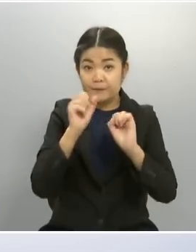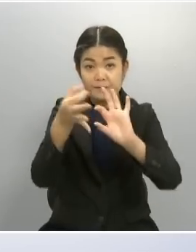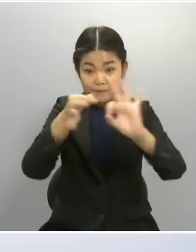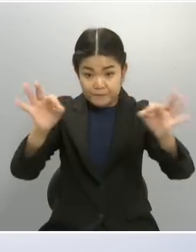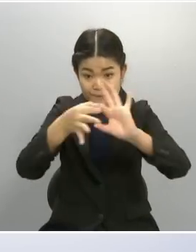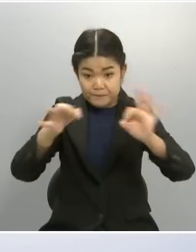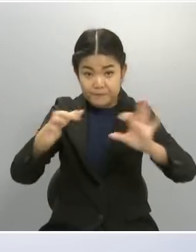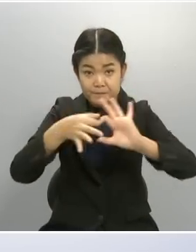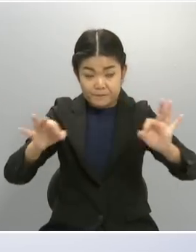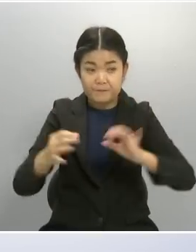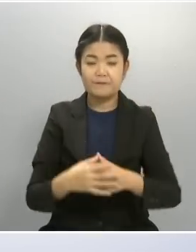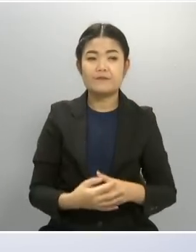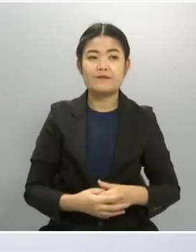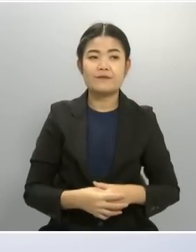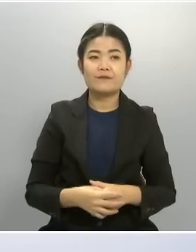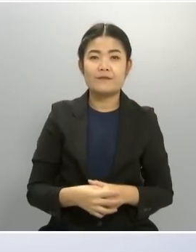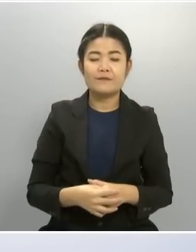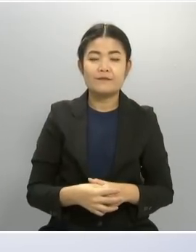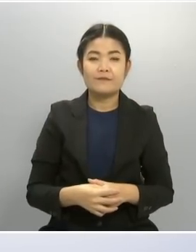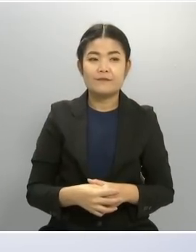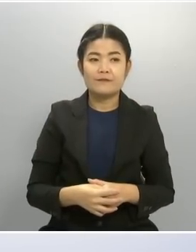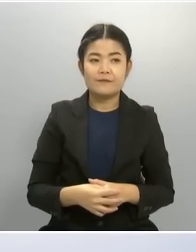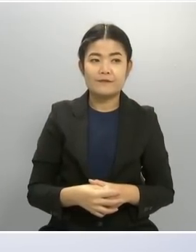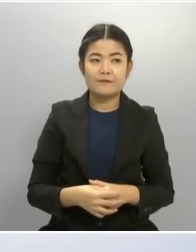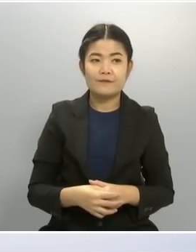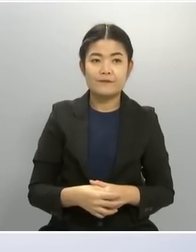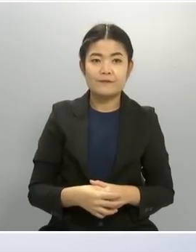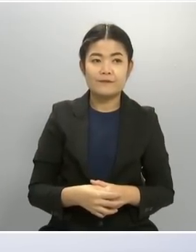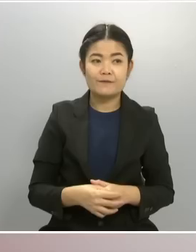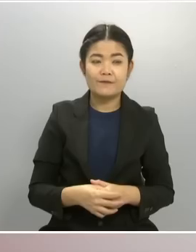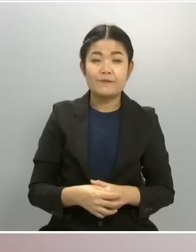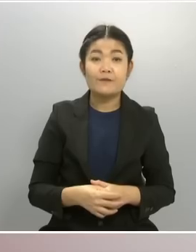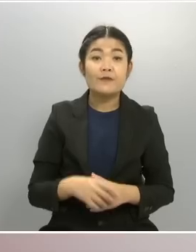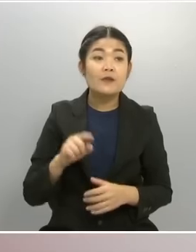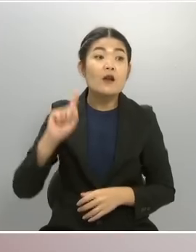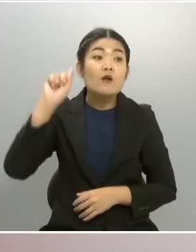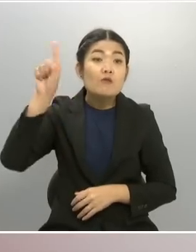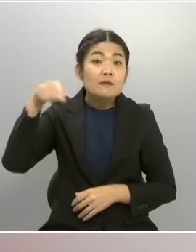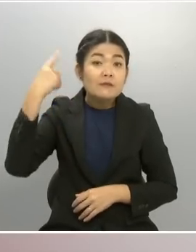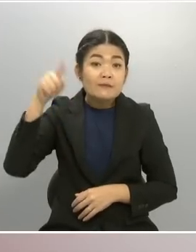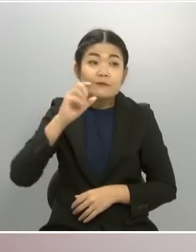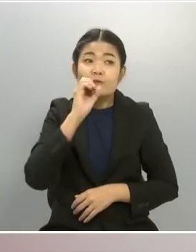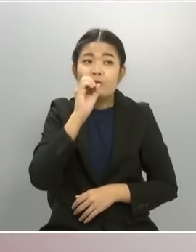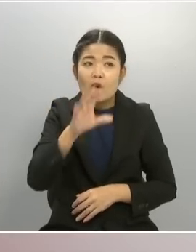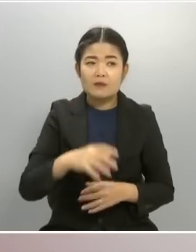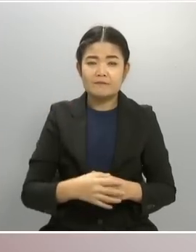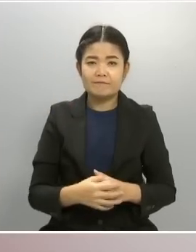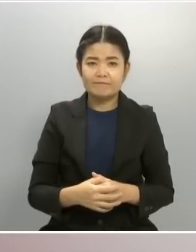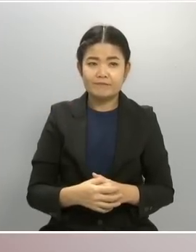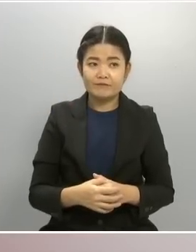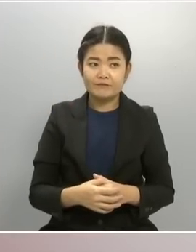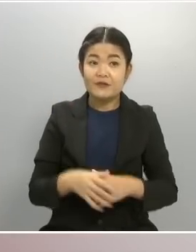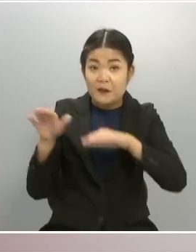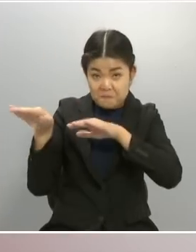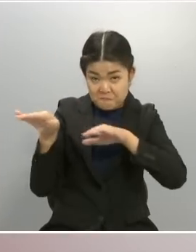มิจฉาชีพมันมาอย่างนี้ถ้าบูชามาภาพแรกก็จะเห็นเลยนะว่าฝั่งวิชาชีพเป็นผู้หญิงเนี่ยบอกว่าพี่พร้อม